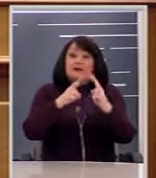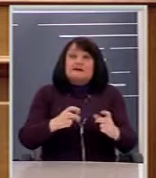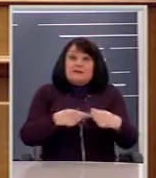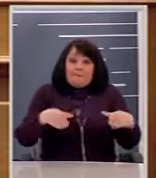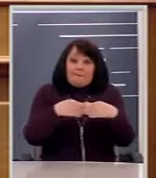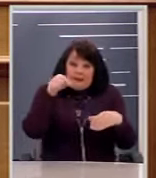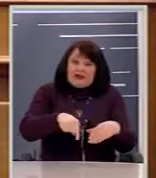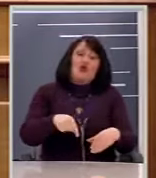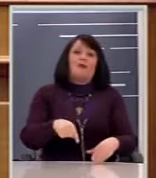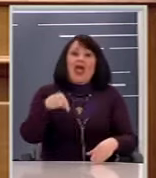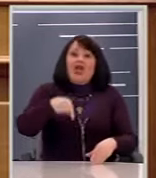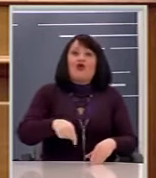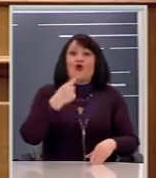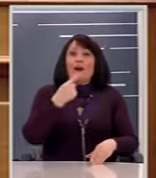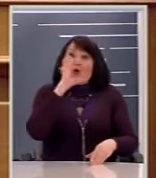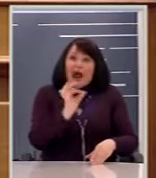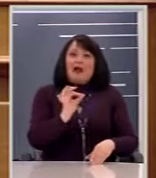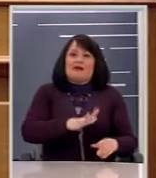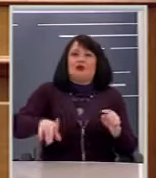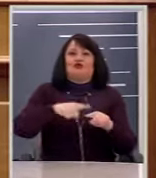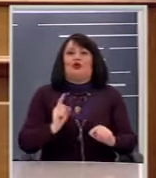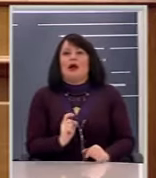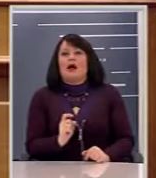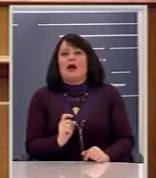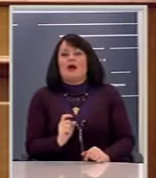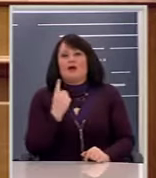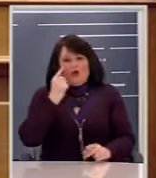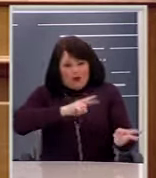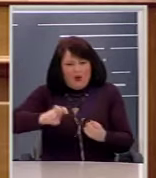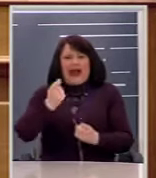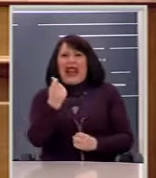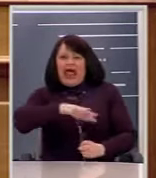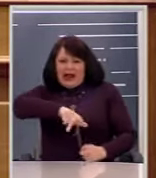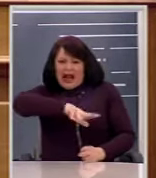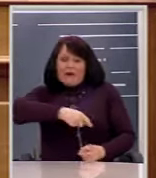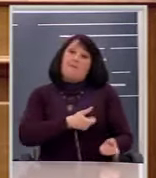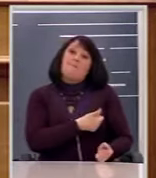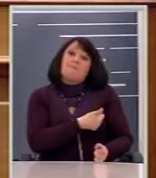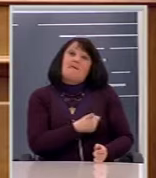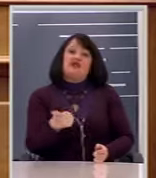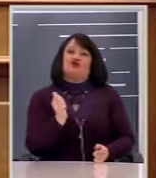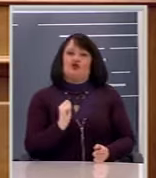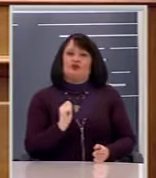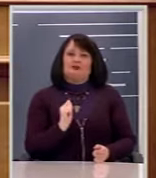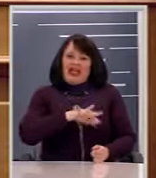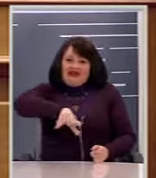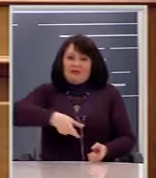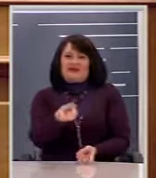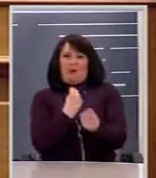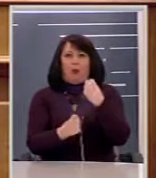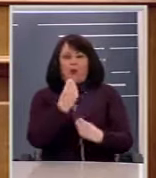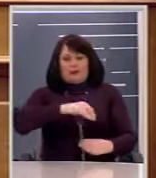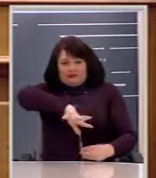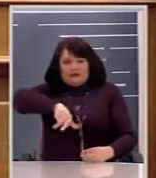Να μπούμε μέσα στην αίθουσα και να πούμε την αλήθεια στον ελληνικό λαό. Να κατασχέσουμε τα κλεμμένα. Να επιστρέψουν πίσω εκείνοι οι